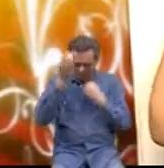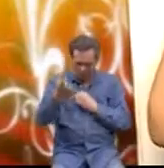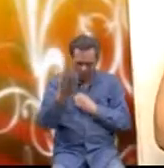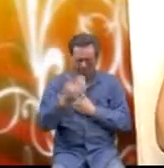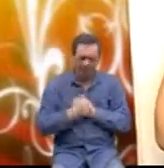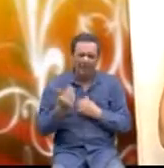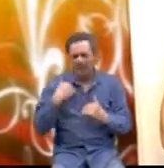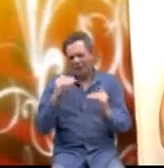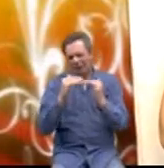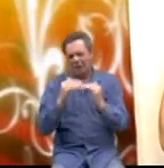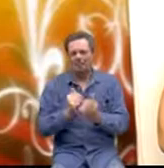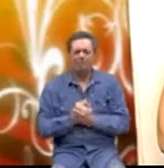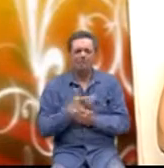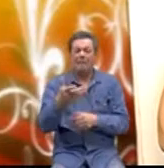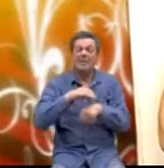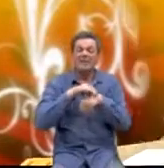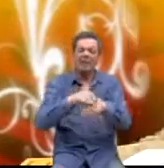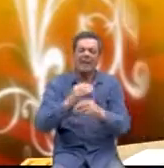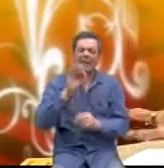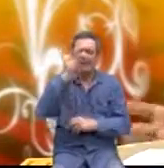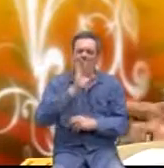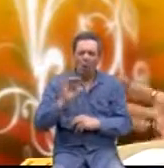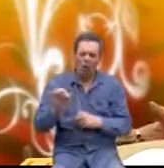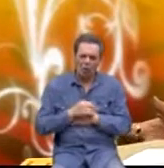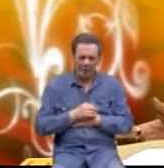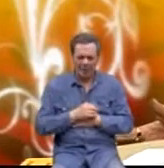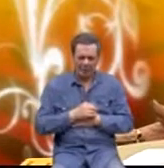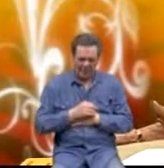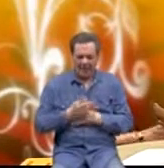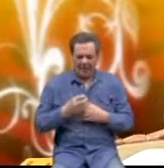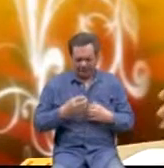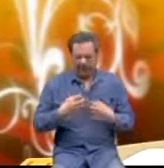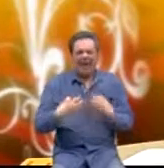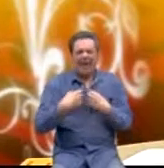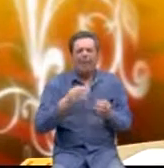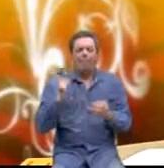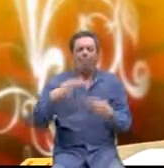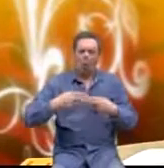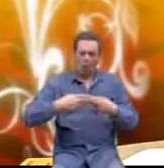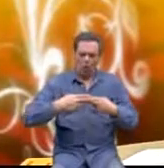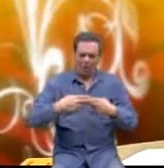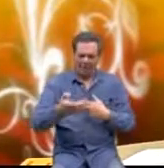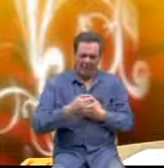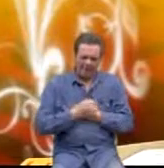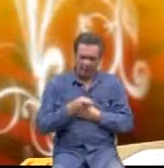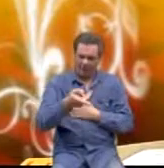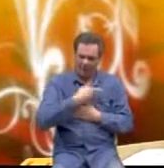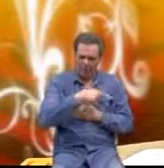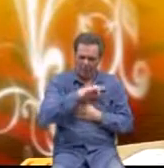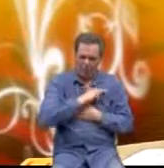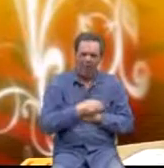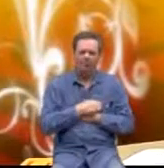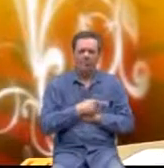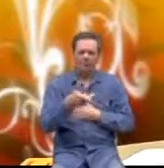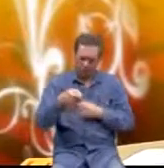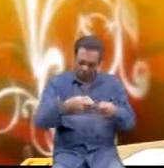se. Da. Vi ste voditeljica projekta Sajam dobrog susjedstva. Tako je. Vi ste odgovorna. Ja sam